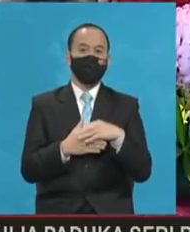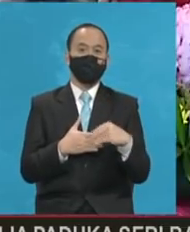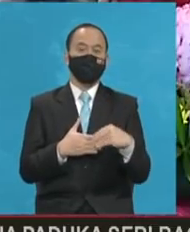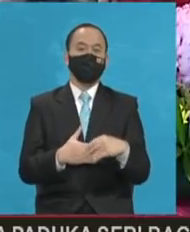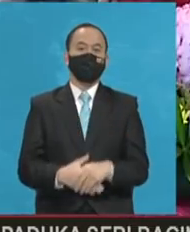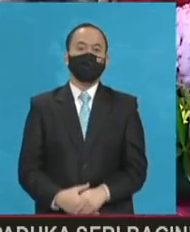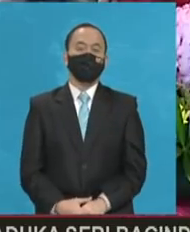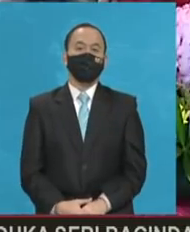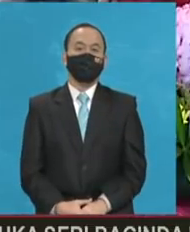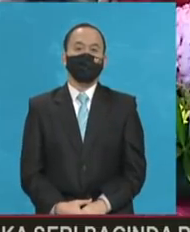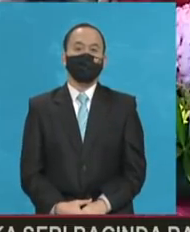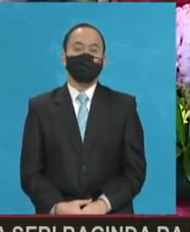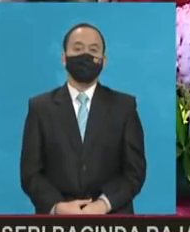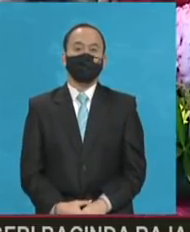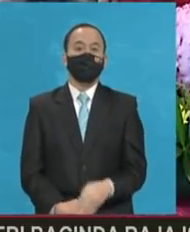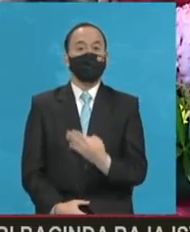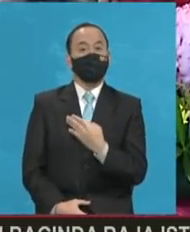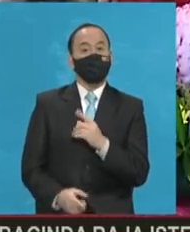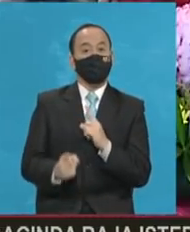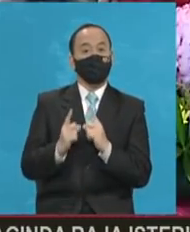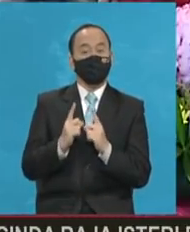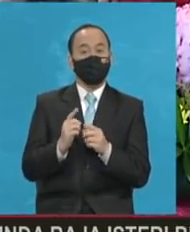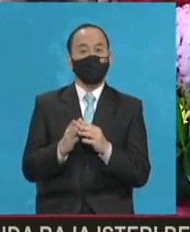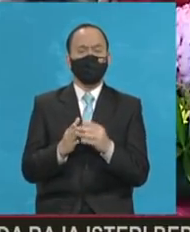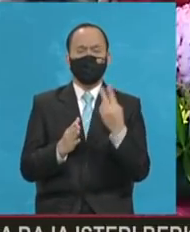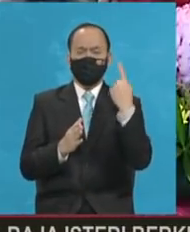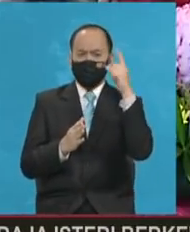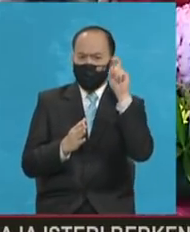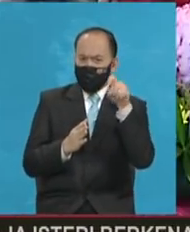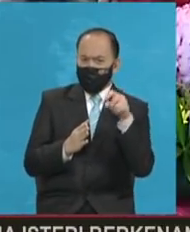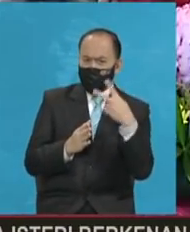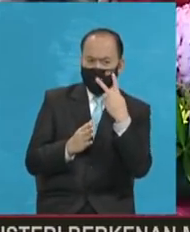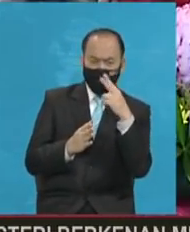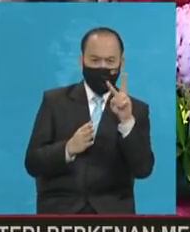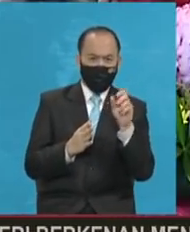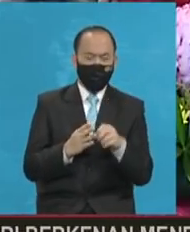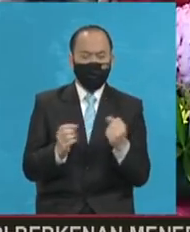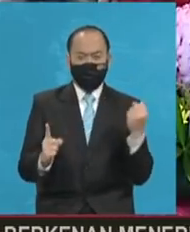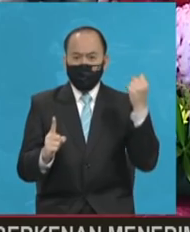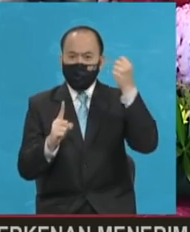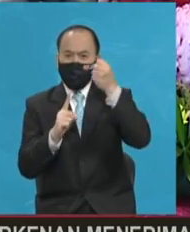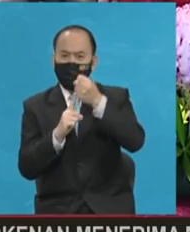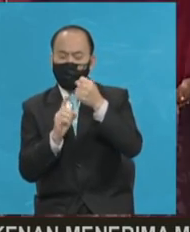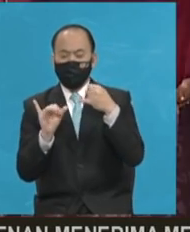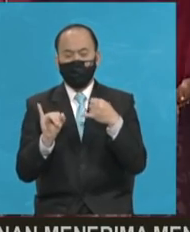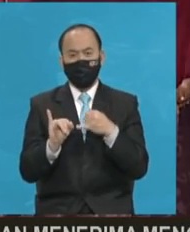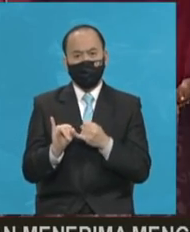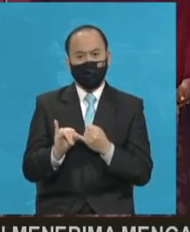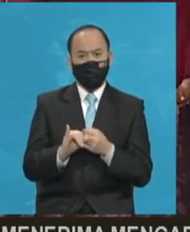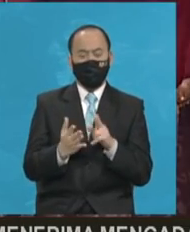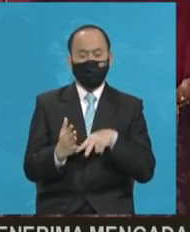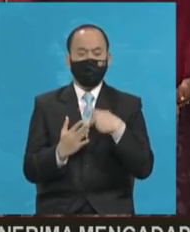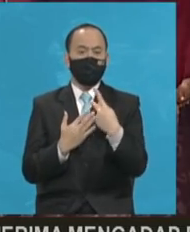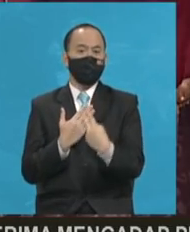Hai itu kematian juga akan terus kenapa pasti sudah memikirkan strategi-strategi serta inisiatif-inisiatif dan